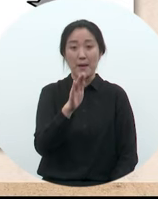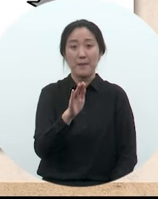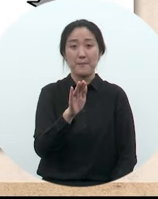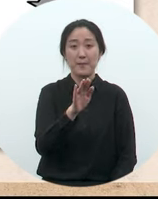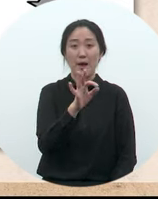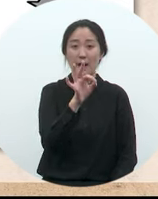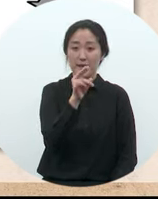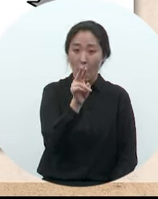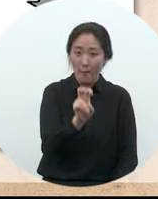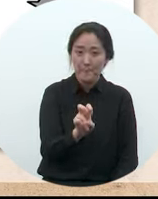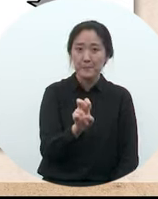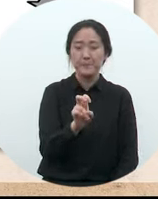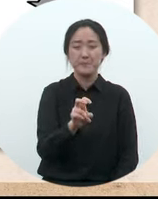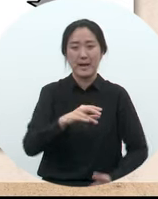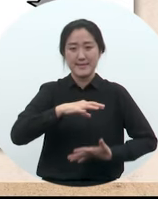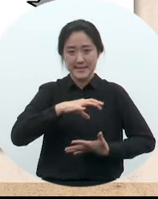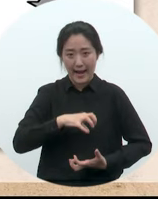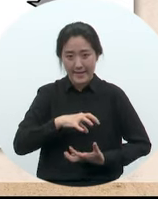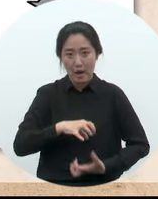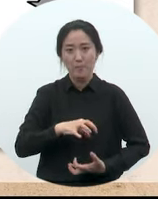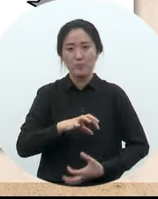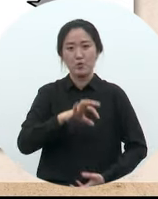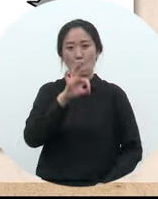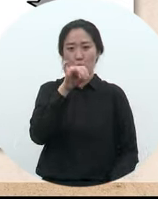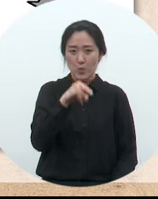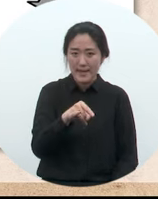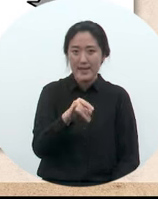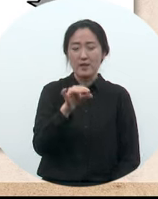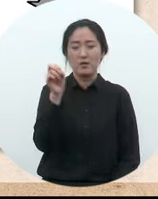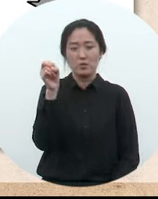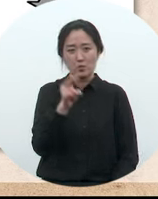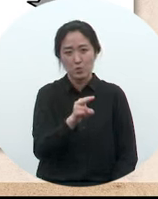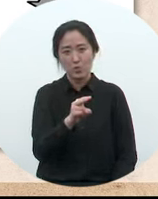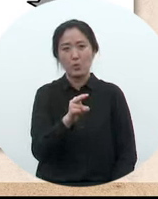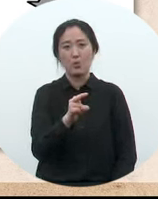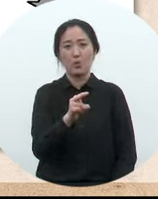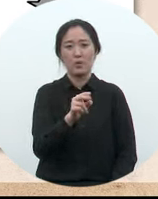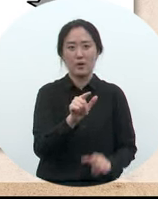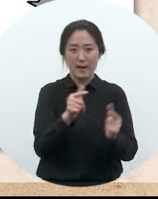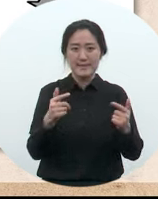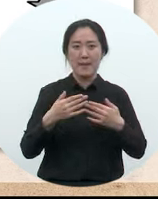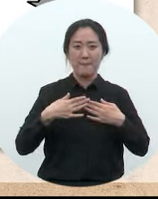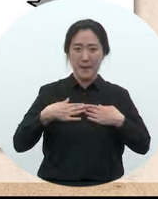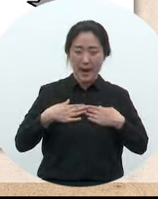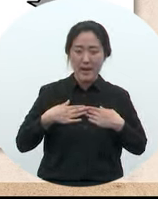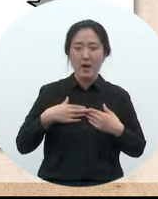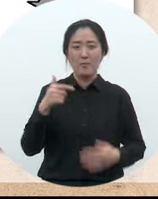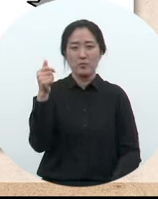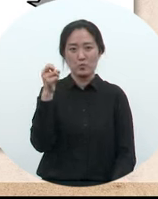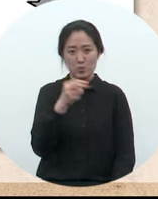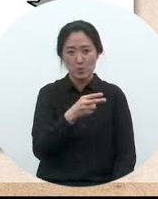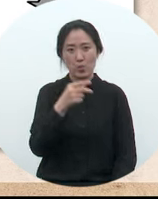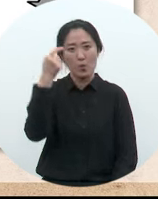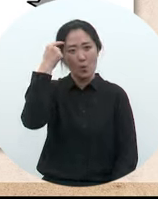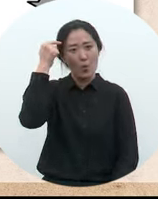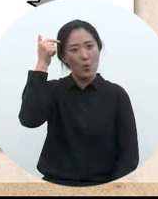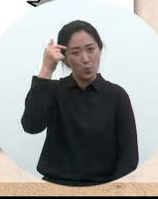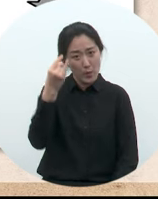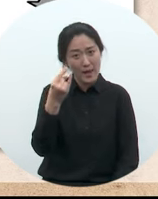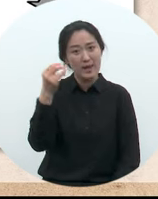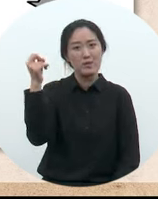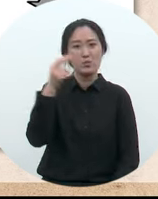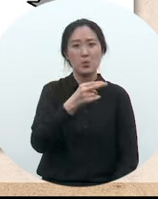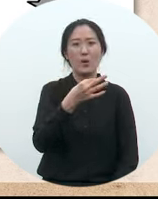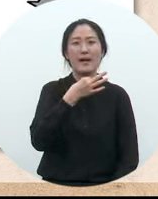대표적으로 구내염, 편도선염, 장염, 위염, 관절염, 기관지염, 폐렴,